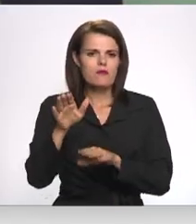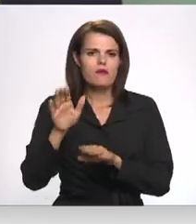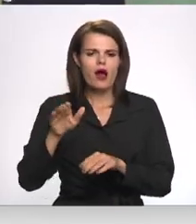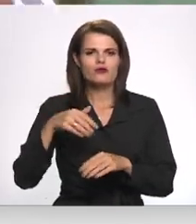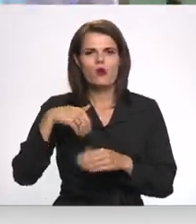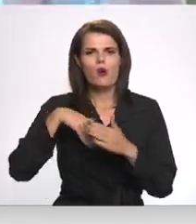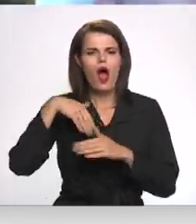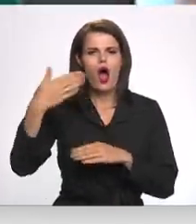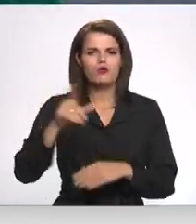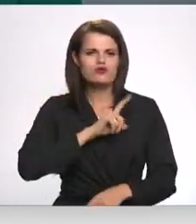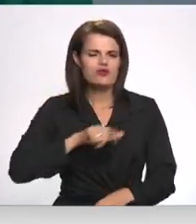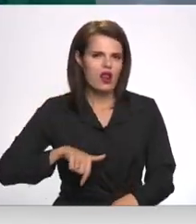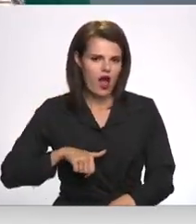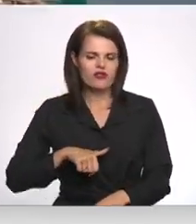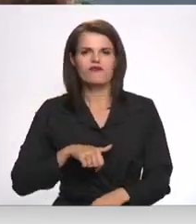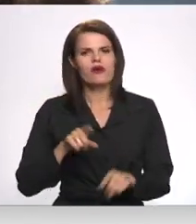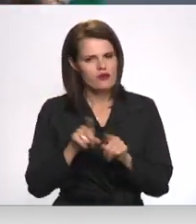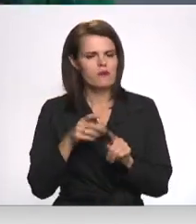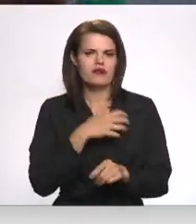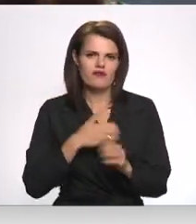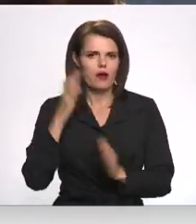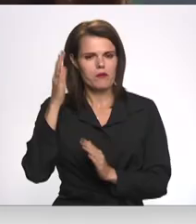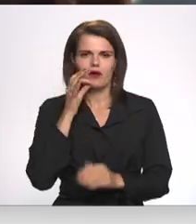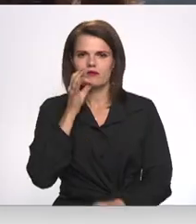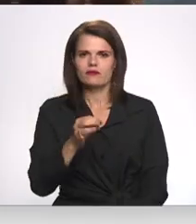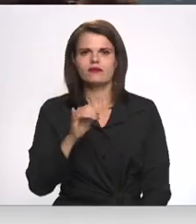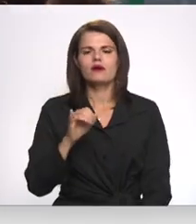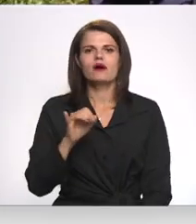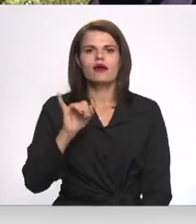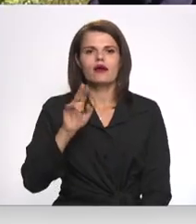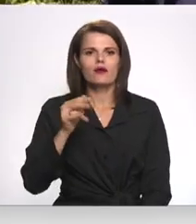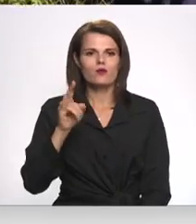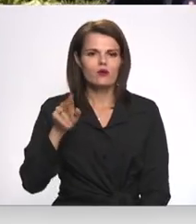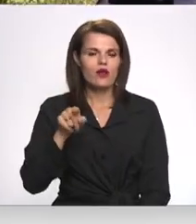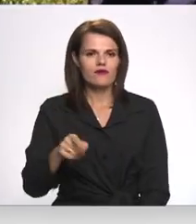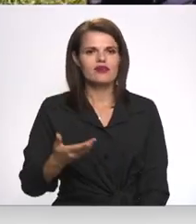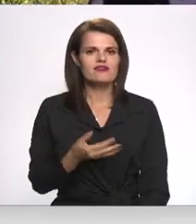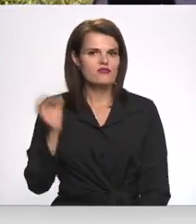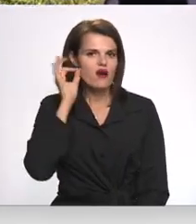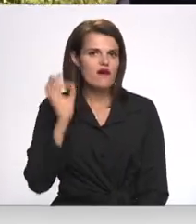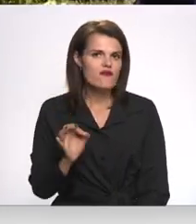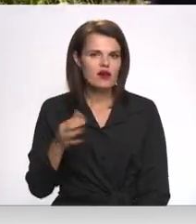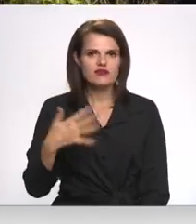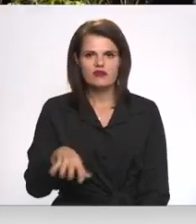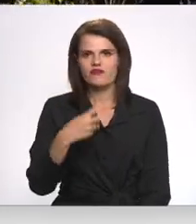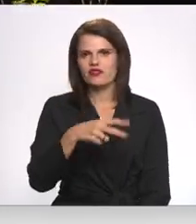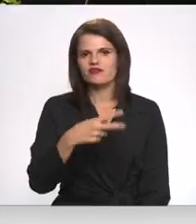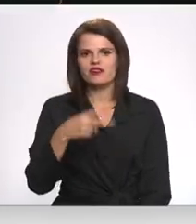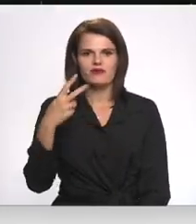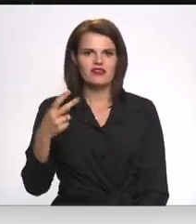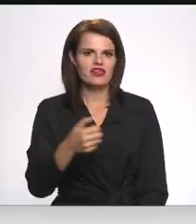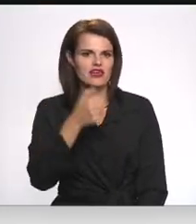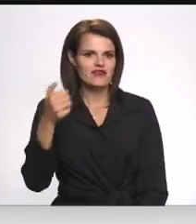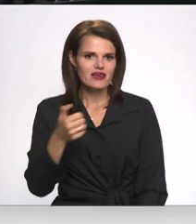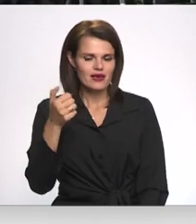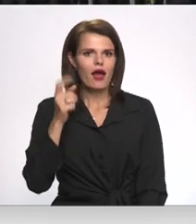no Latvijas, nav iemesls nebalsot, pārliecināta Ingūna Haker, kas Vācijā dzīvo jau 22 gadus. Protams,